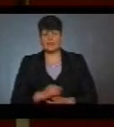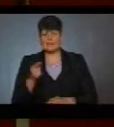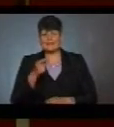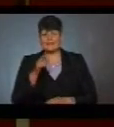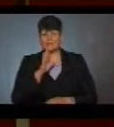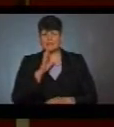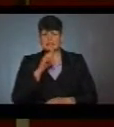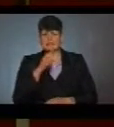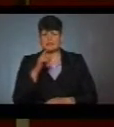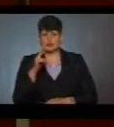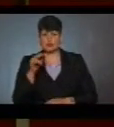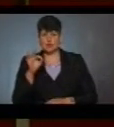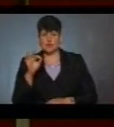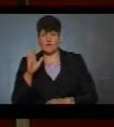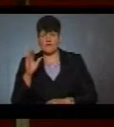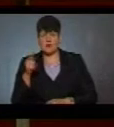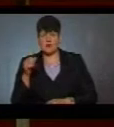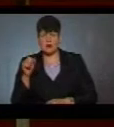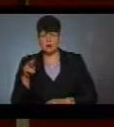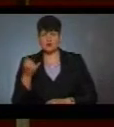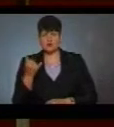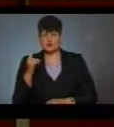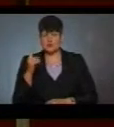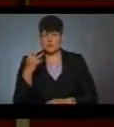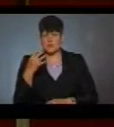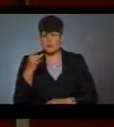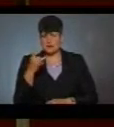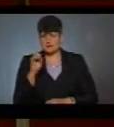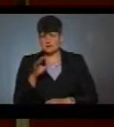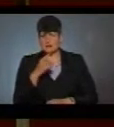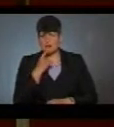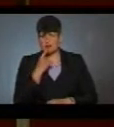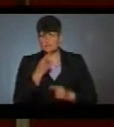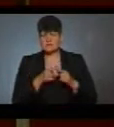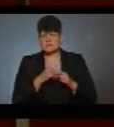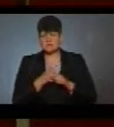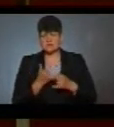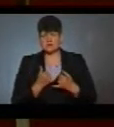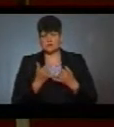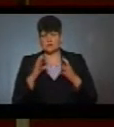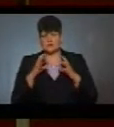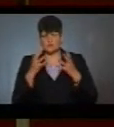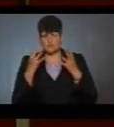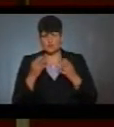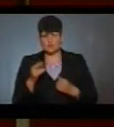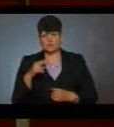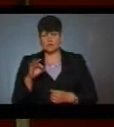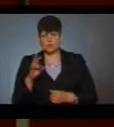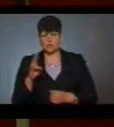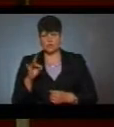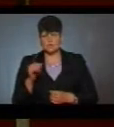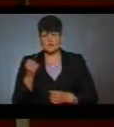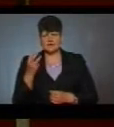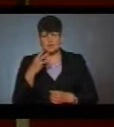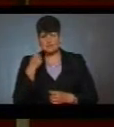Тернополянка Христина Довгалюк сьогодні 105-й раз здала кров. Це зробила до Всесвітнього дня донора. Розповідає, за